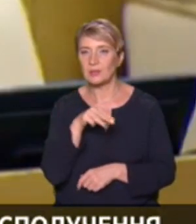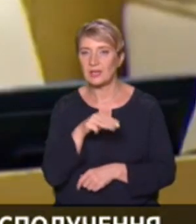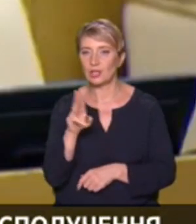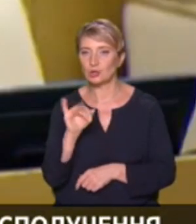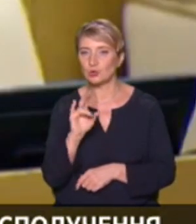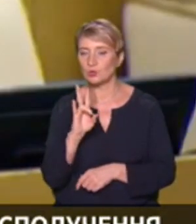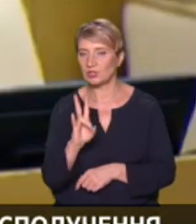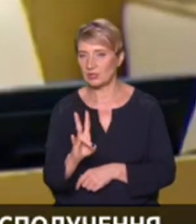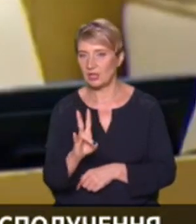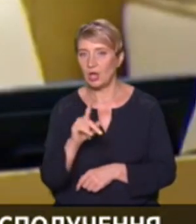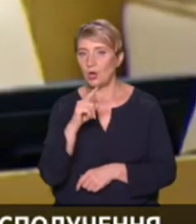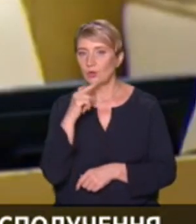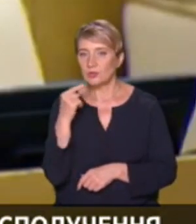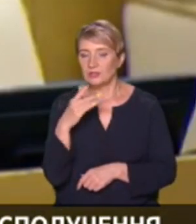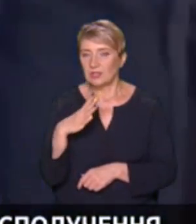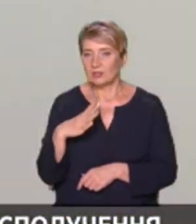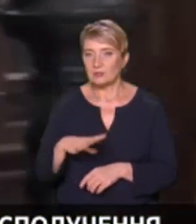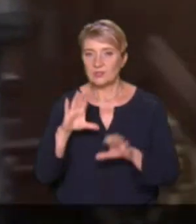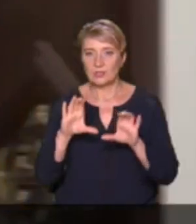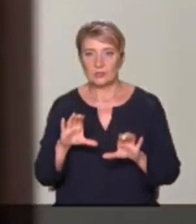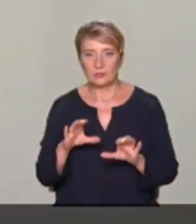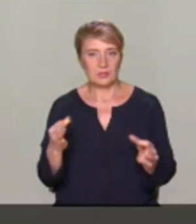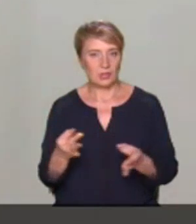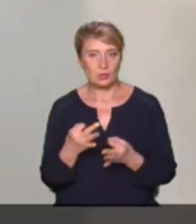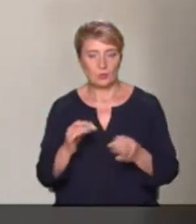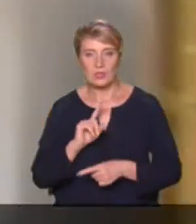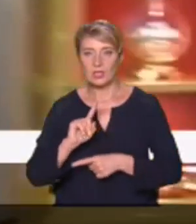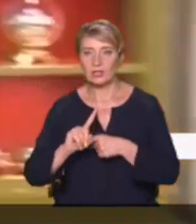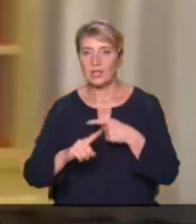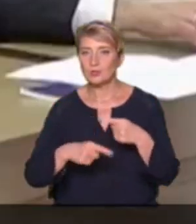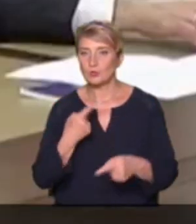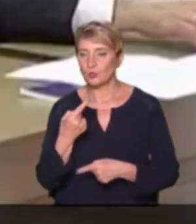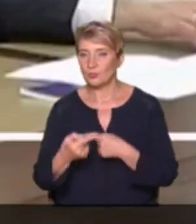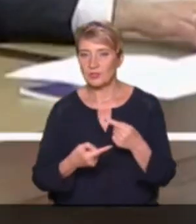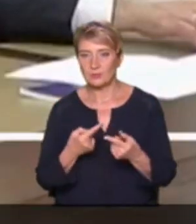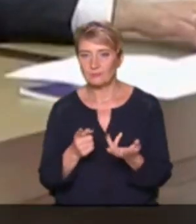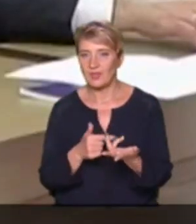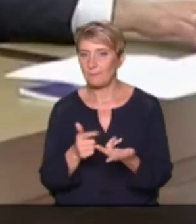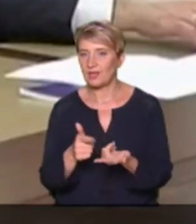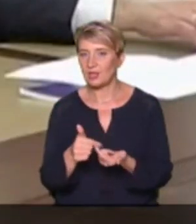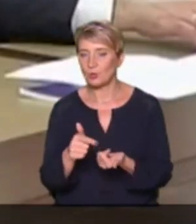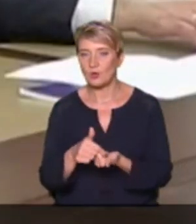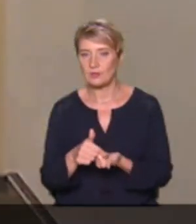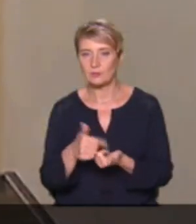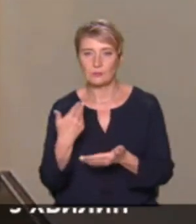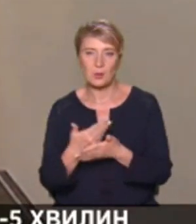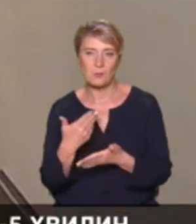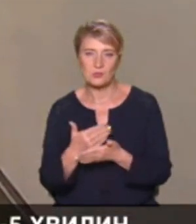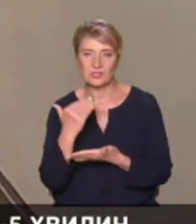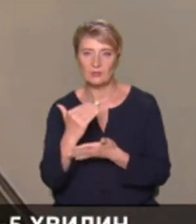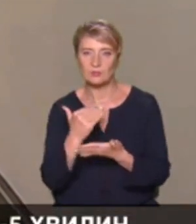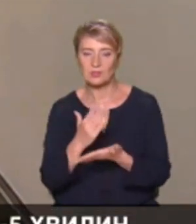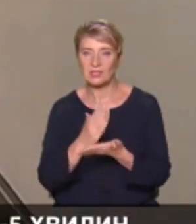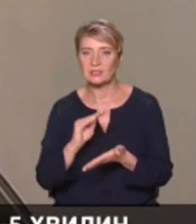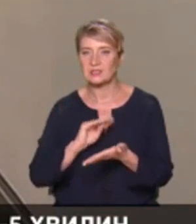Але коли у Росії дотримувалися закону? Тож наступників не перерахувати. Припускають, у списку є секретар